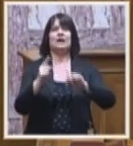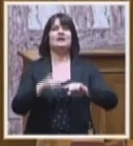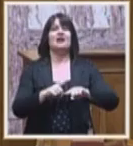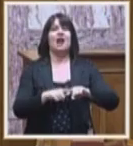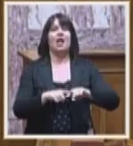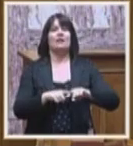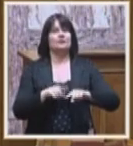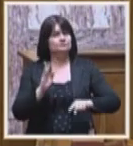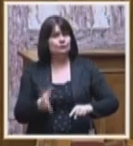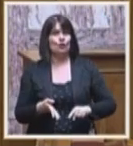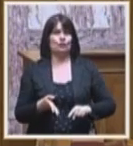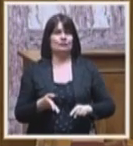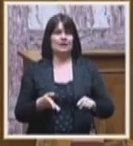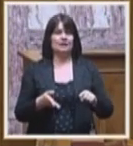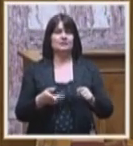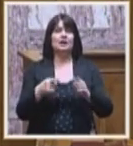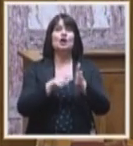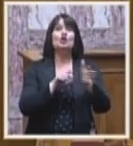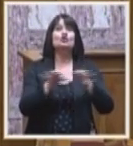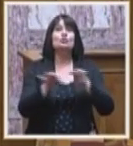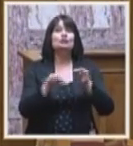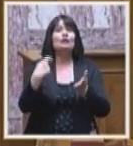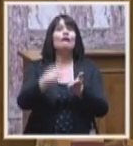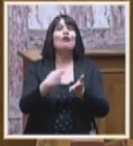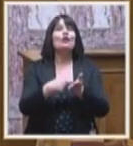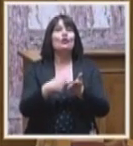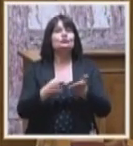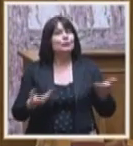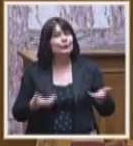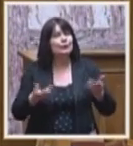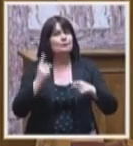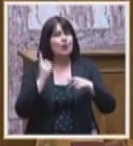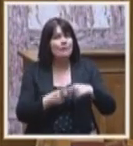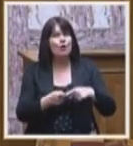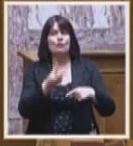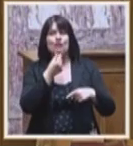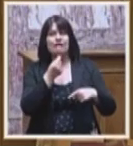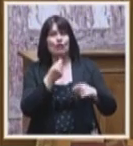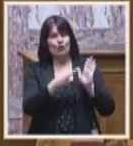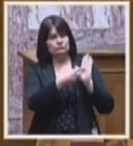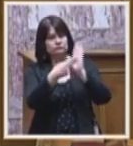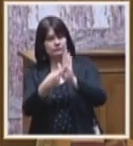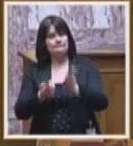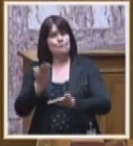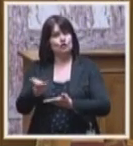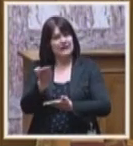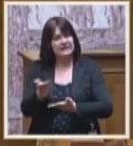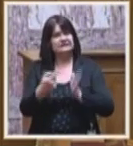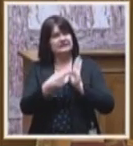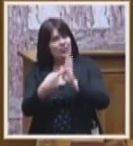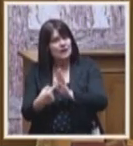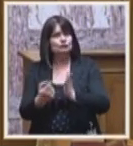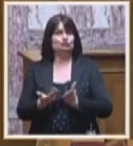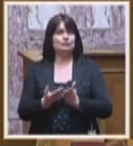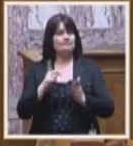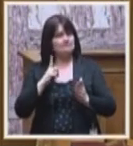Αν όλοι μας πάμε με ένα φορολογικό νομοσχέδιο πιο ελαφρύ, πιο απλό, να το συζητήσουμε, έχουμε και εμείς προτάσεις και περιμένοντας